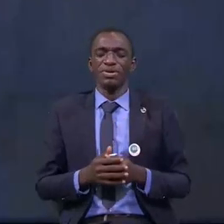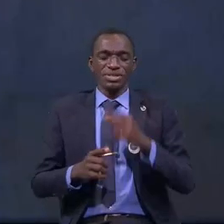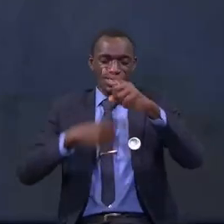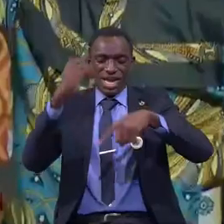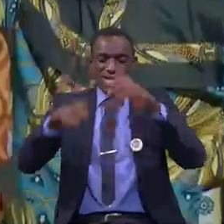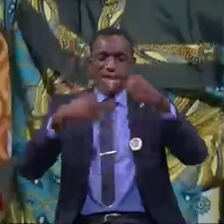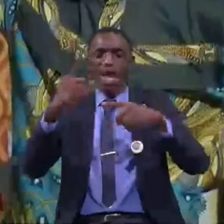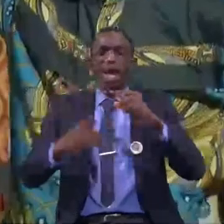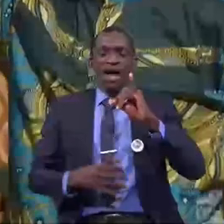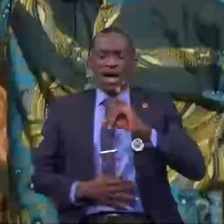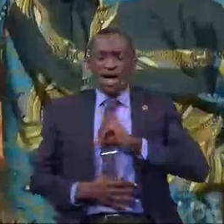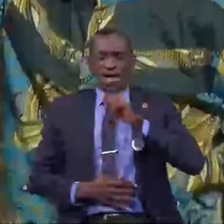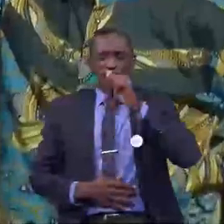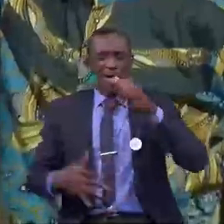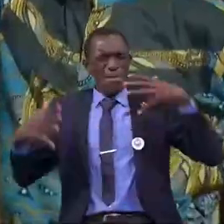Je suis guéri.